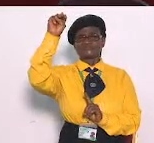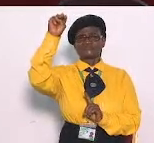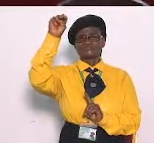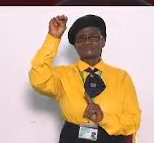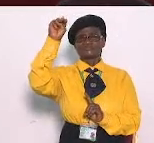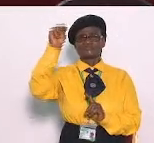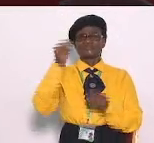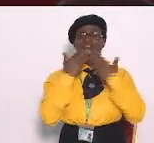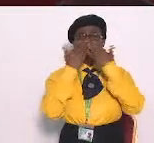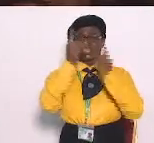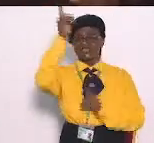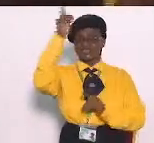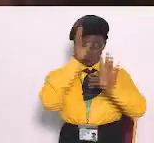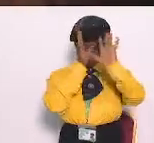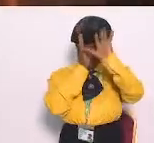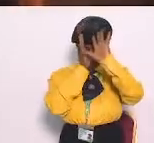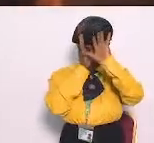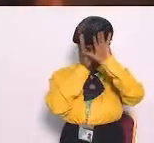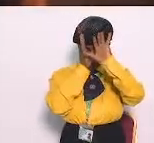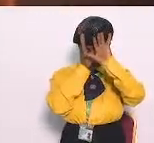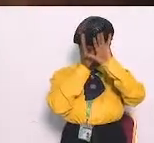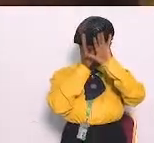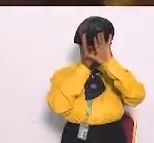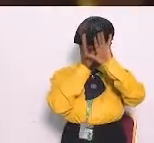l'adoration merci